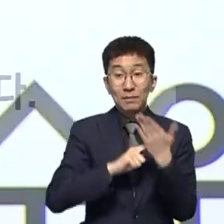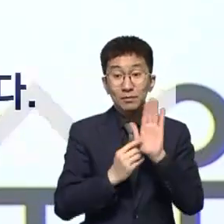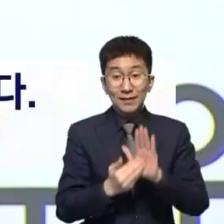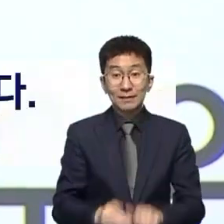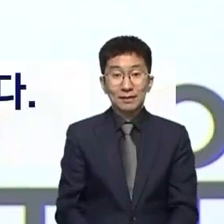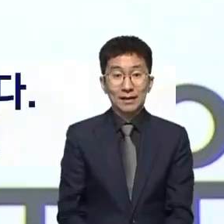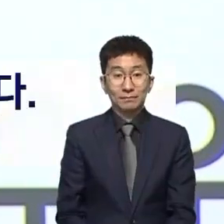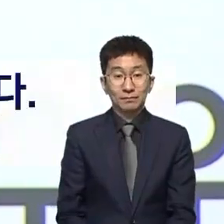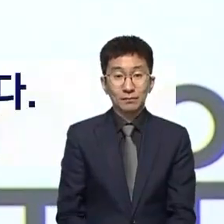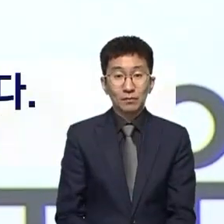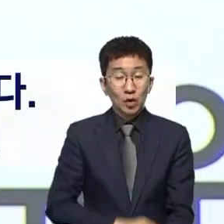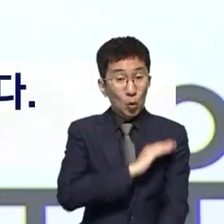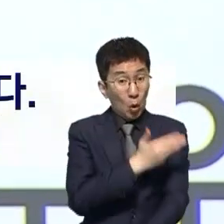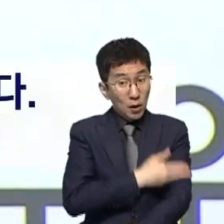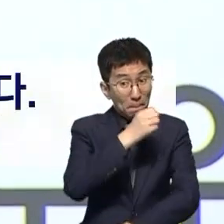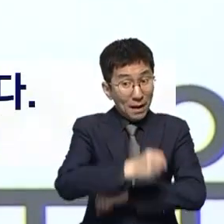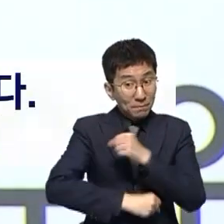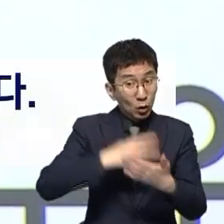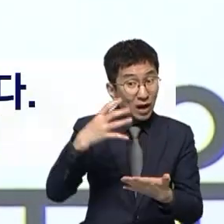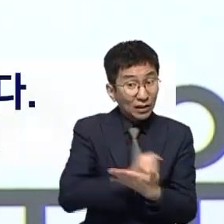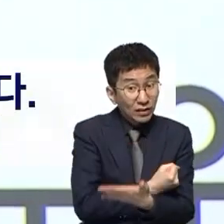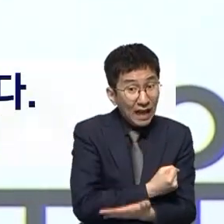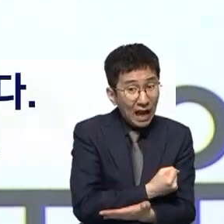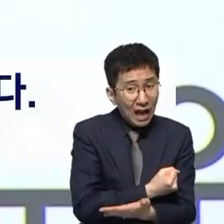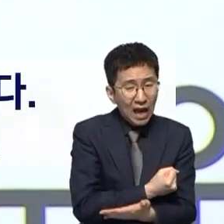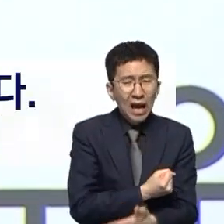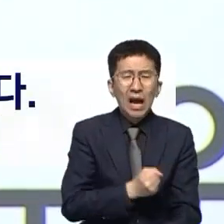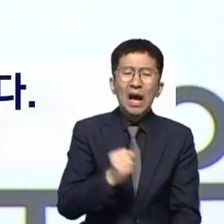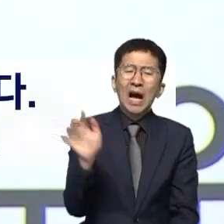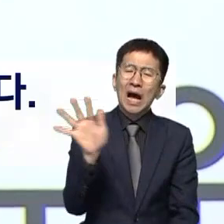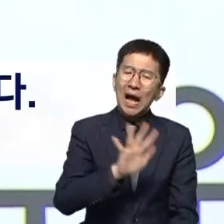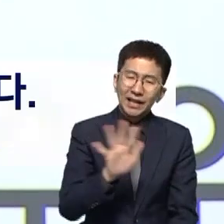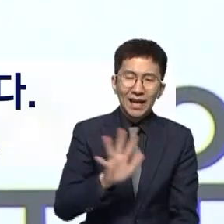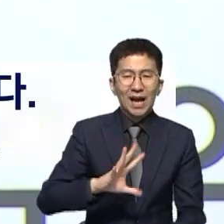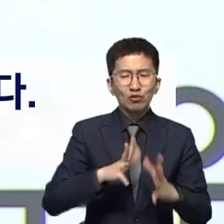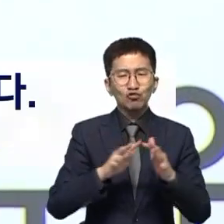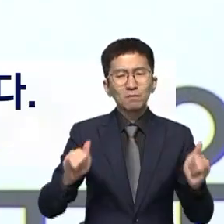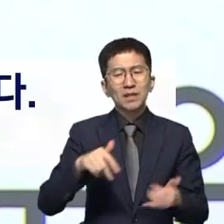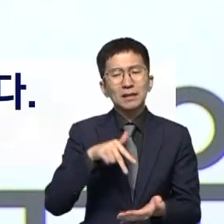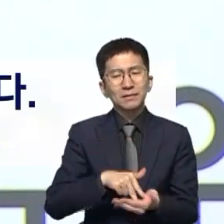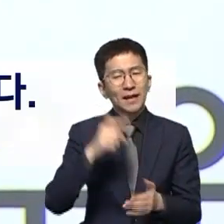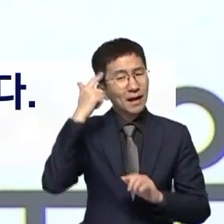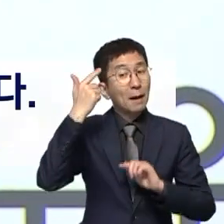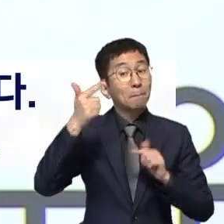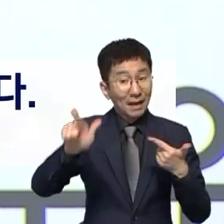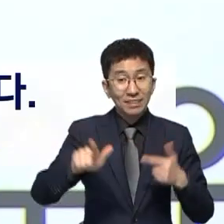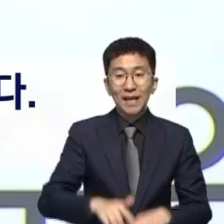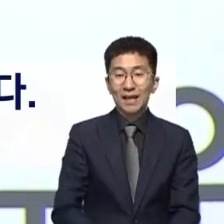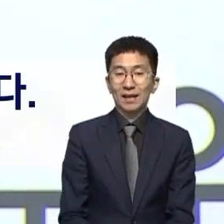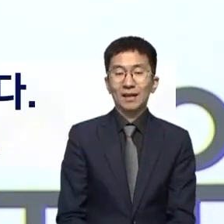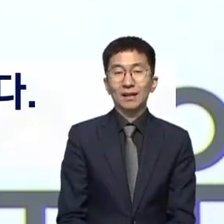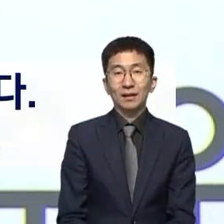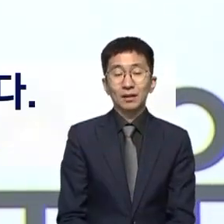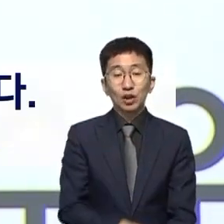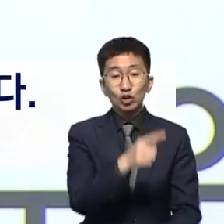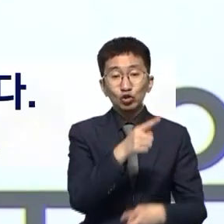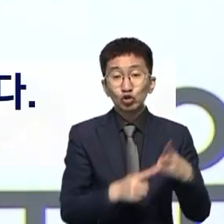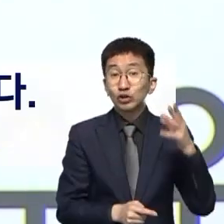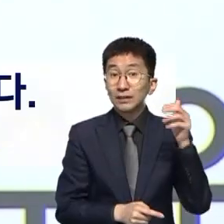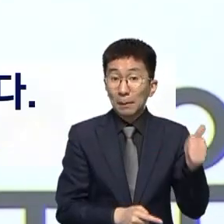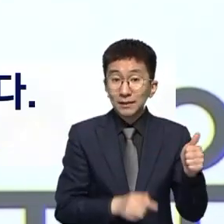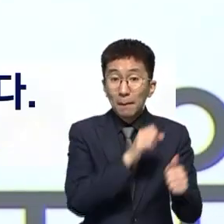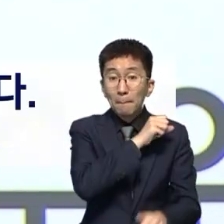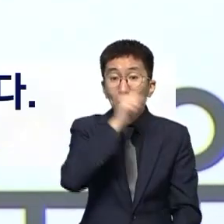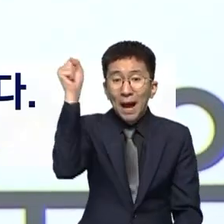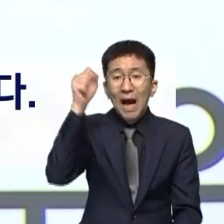권력을 사유화했다라는데 국민들께서 상당한 피로감을 갖고 계십니다. 윤석열 대통령 당선인이